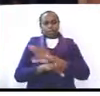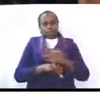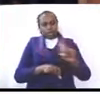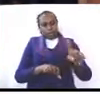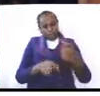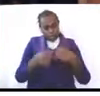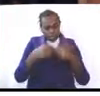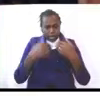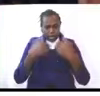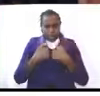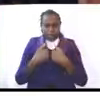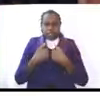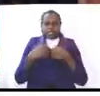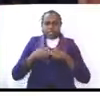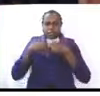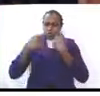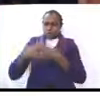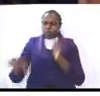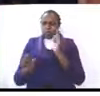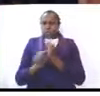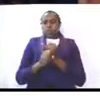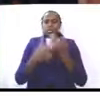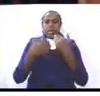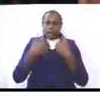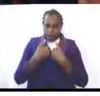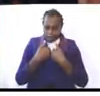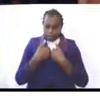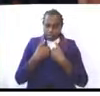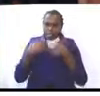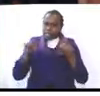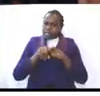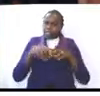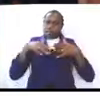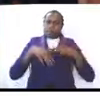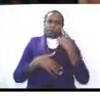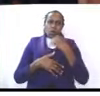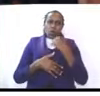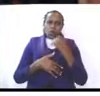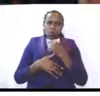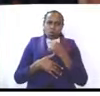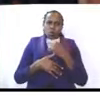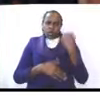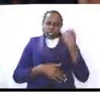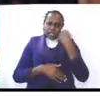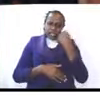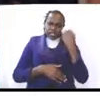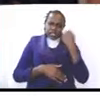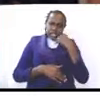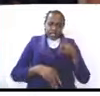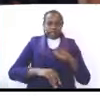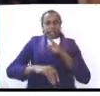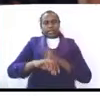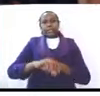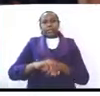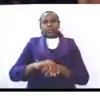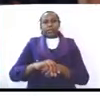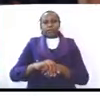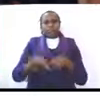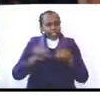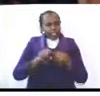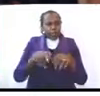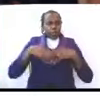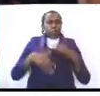wale ambao wamepoteza makazi zao, wale ambao Mungu ni wagonjwa kwa wakati huu,